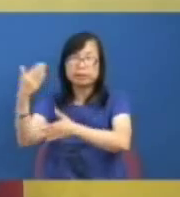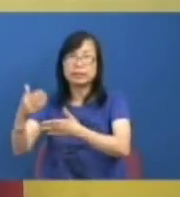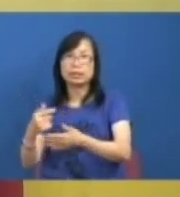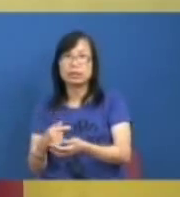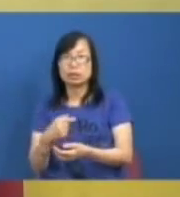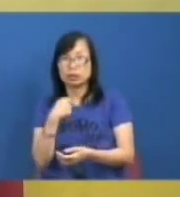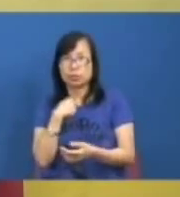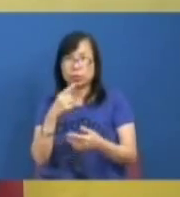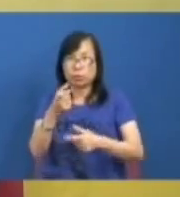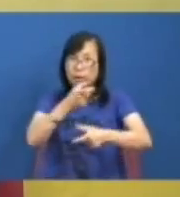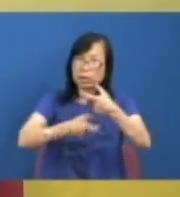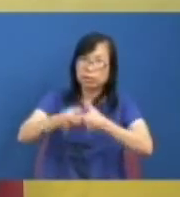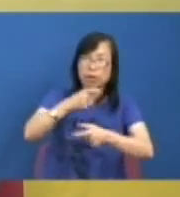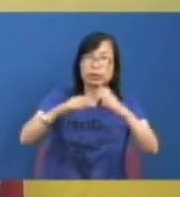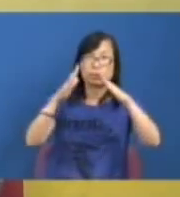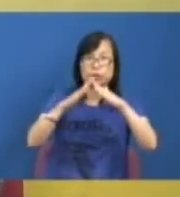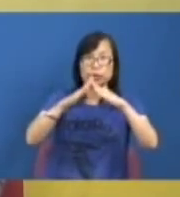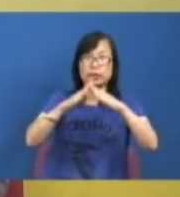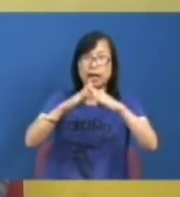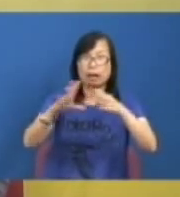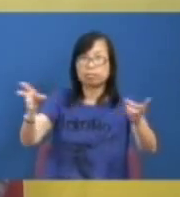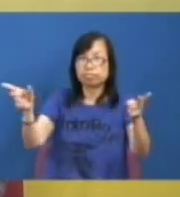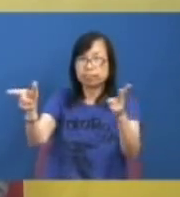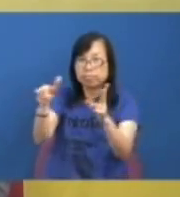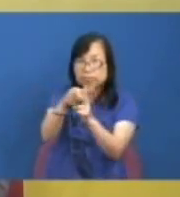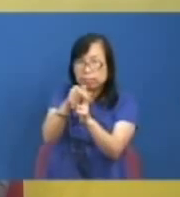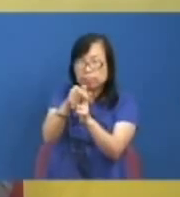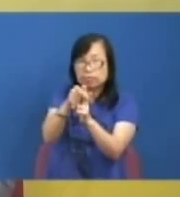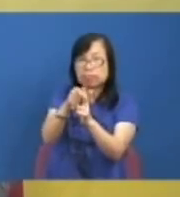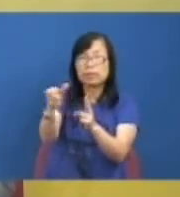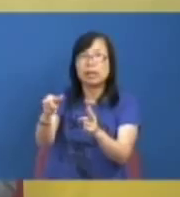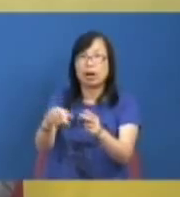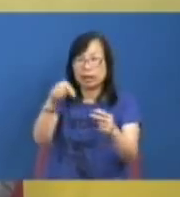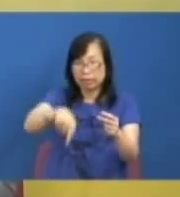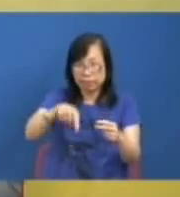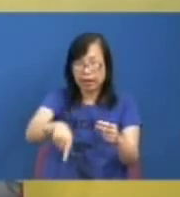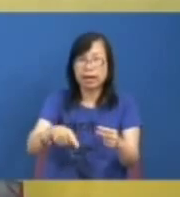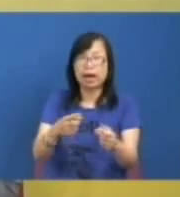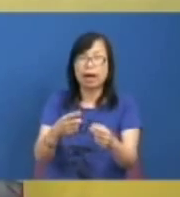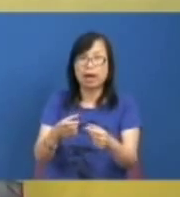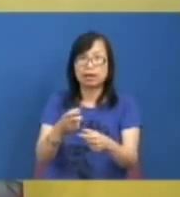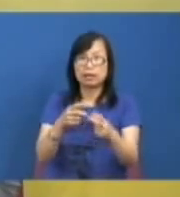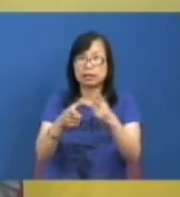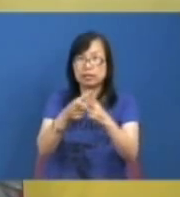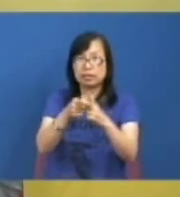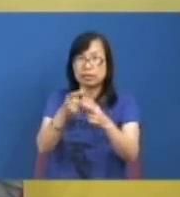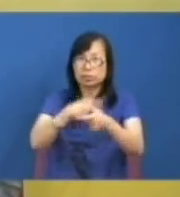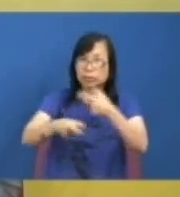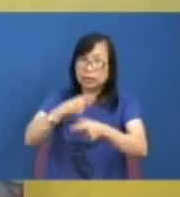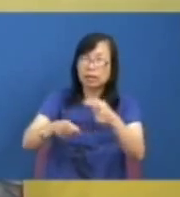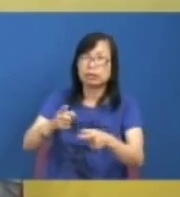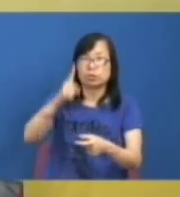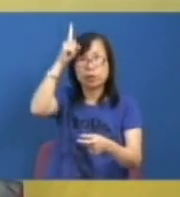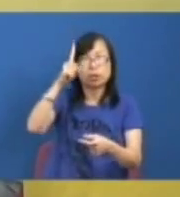都係商業同埋住宅係綜合嘅一個物業嚟嘅。譬如好多數係地下係商户。咁樓上可以